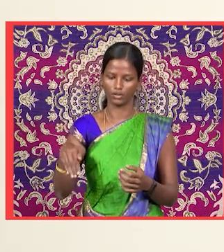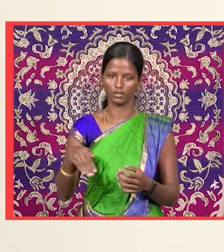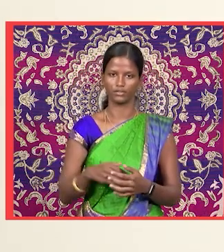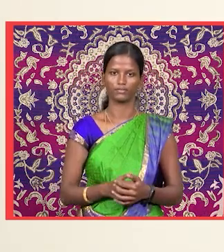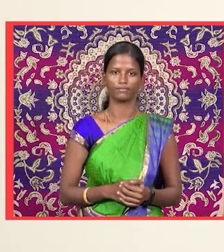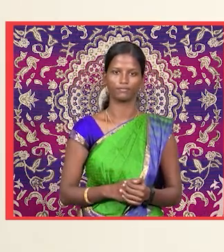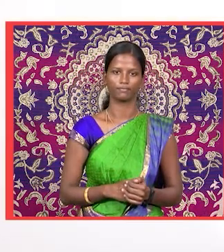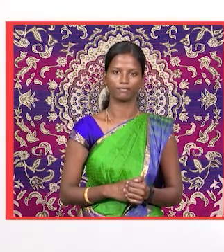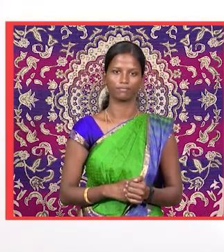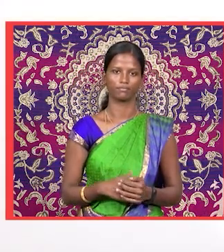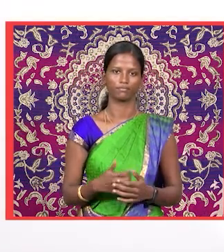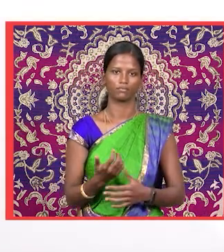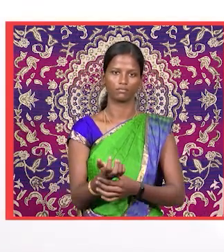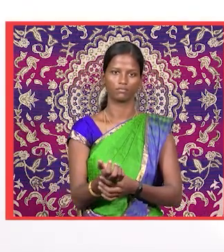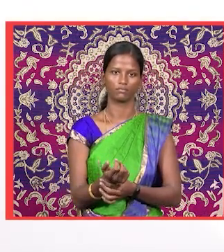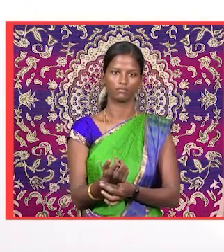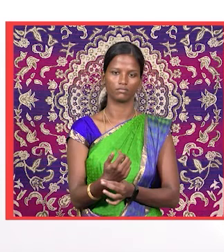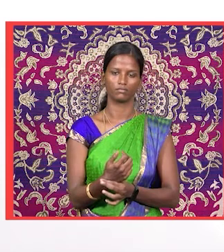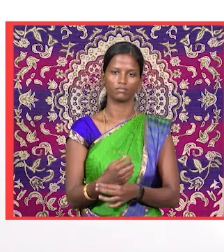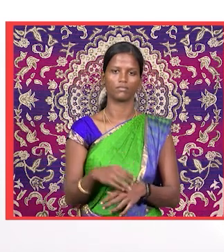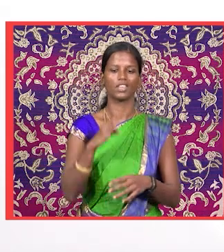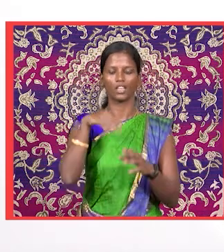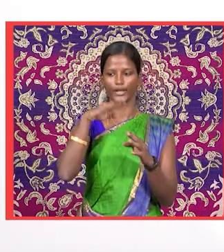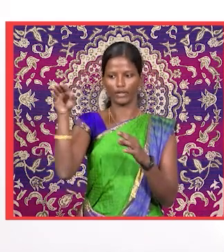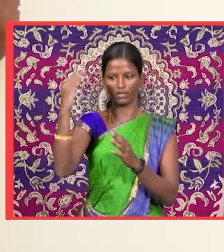200/11, அதாவது 200 11 வகுத்துட்டா அதுதான் ஆன்சர்.